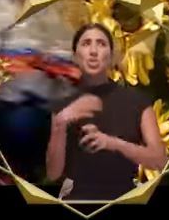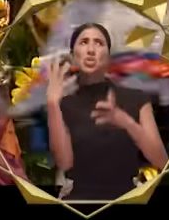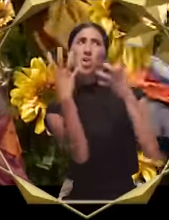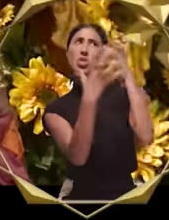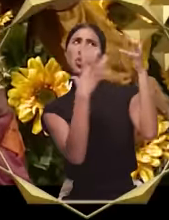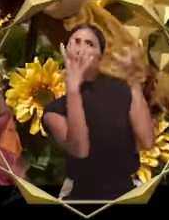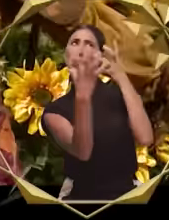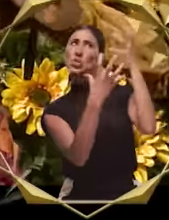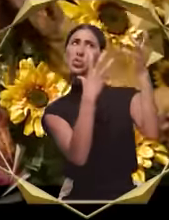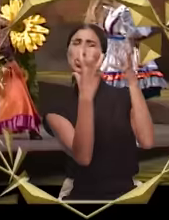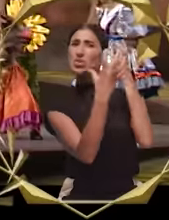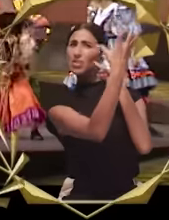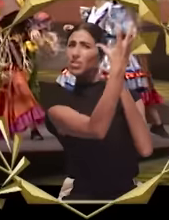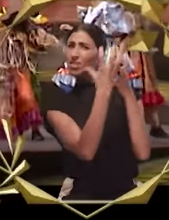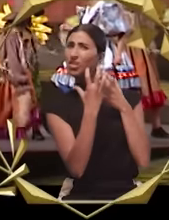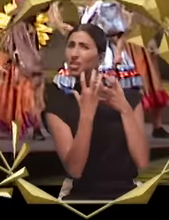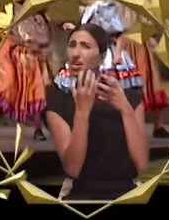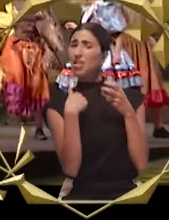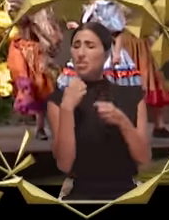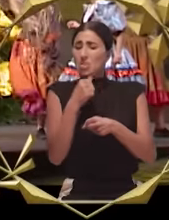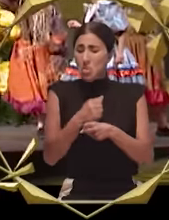وشوشني الرياح وش،